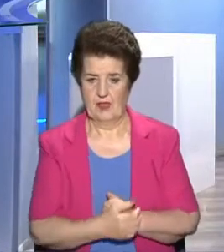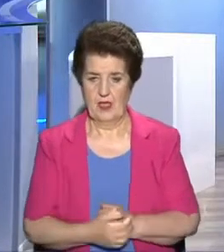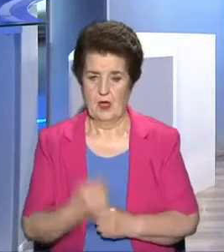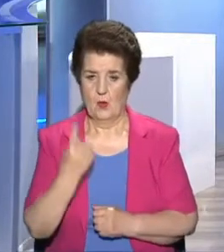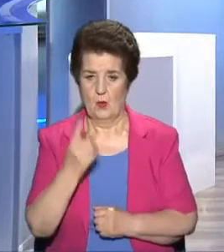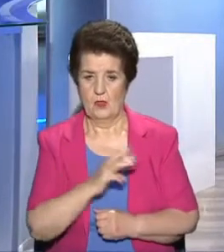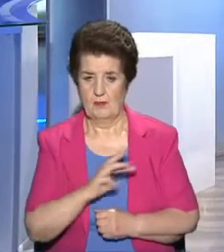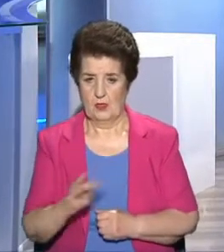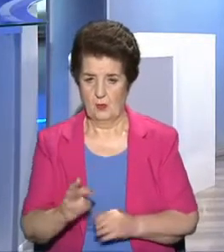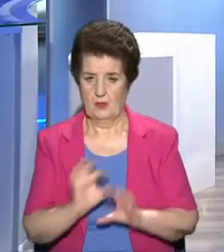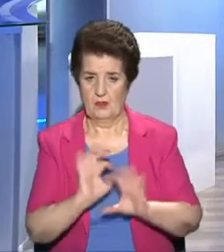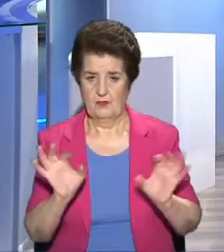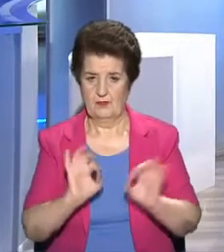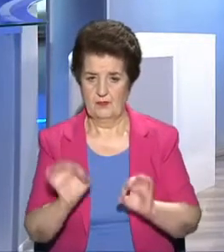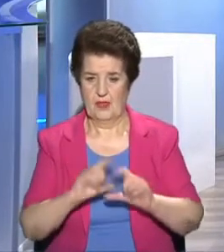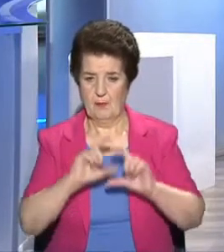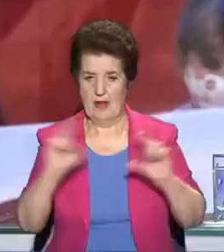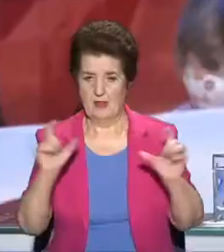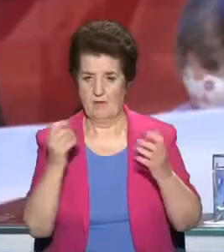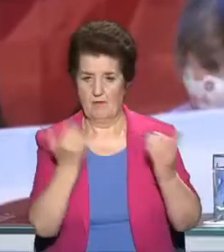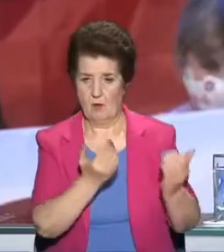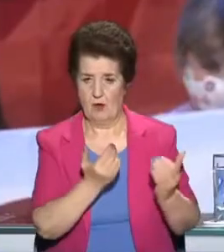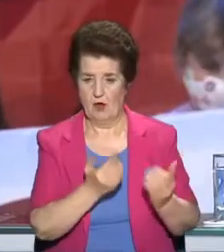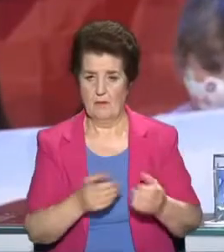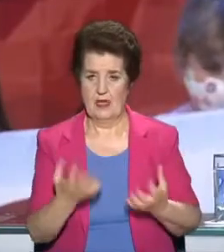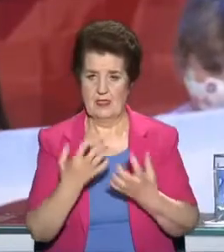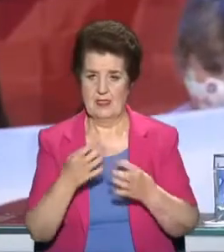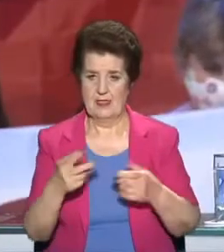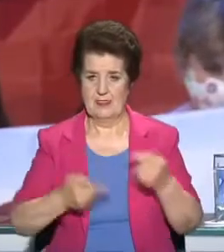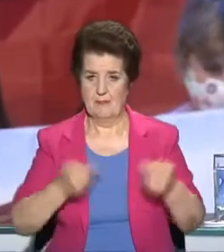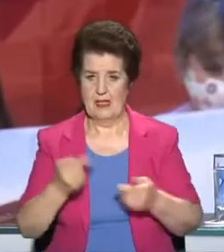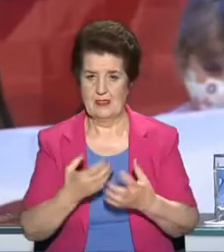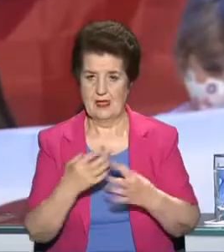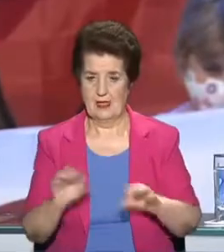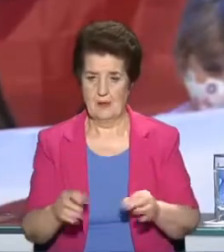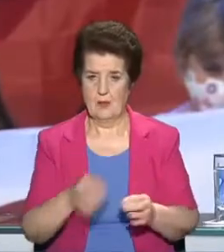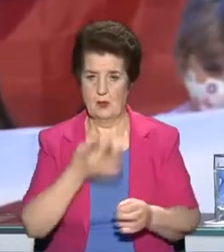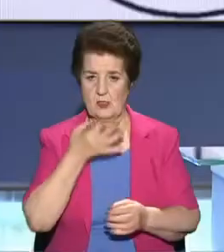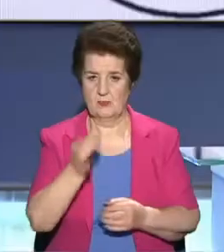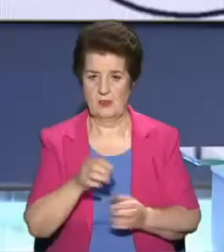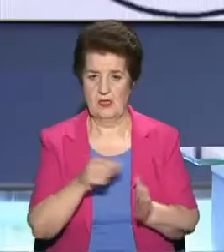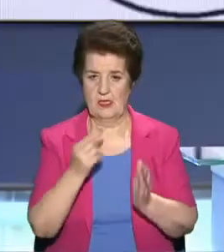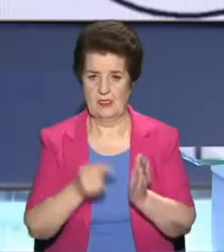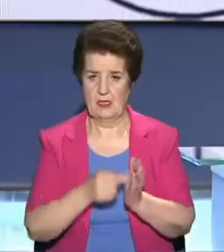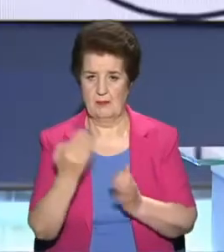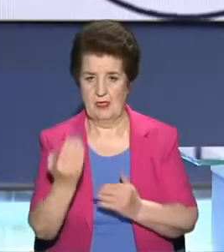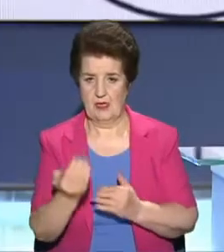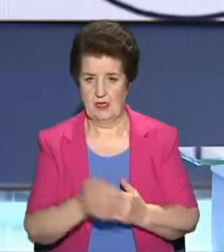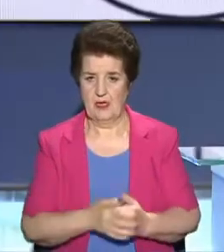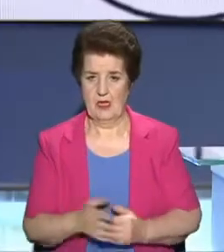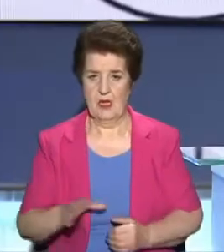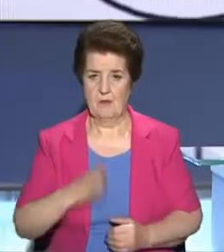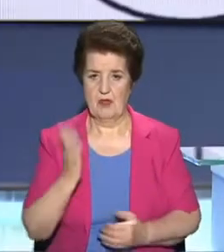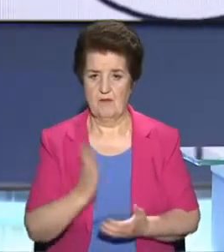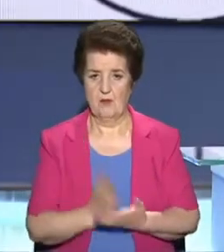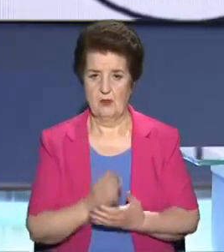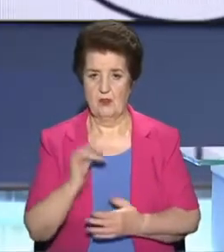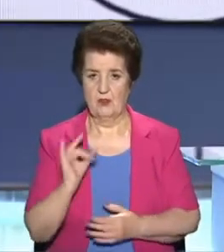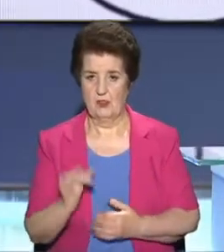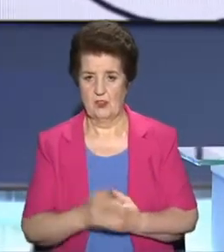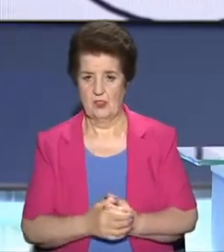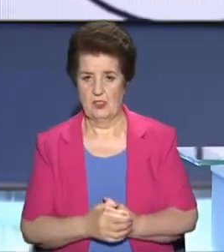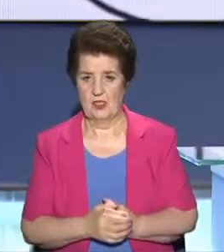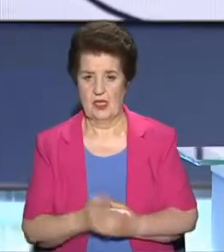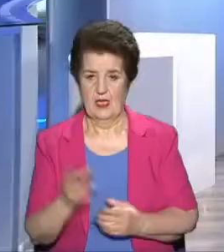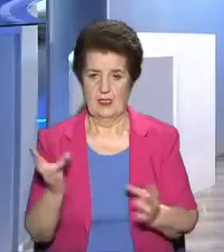prezentarea platformei electorale 13 minute dezbateri libere asta înseamnă că o să răspundeți la întrebările mele am avut și poate